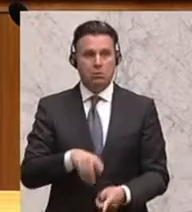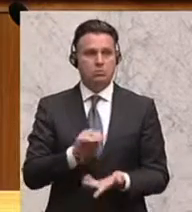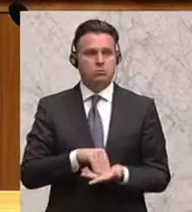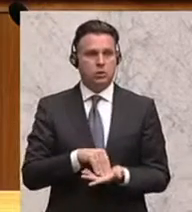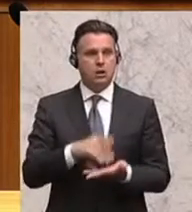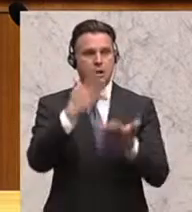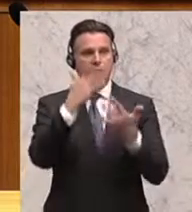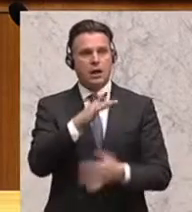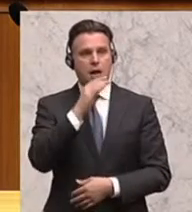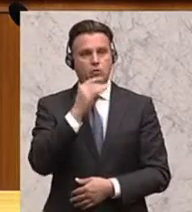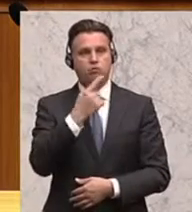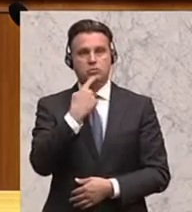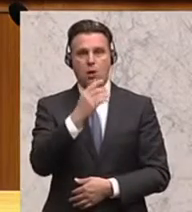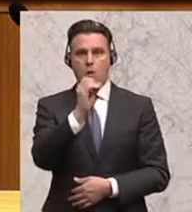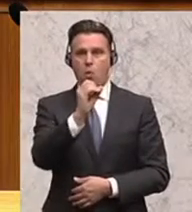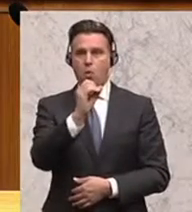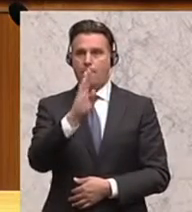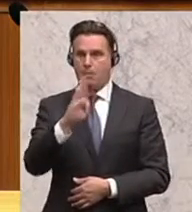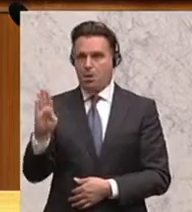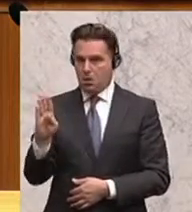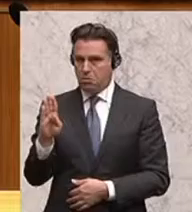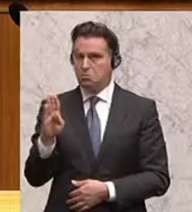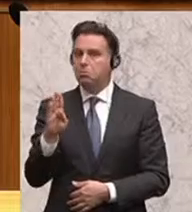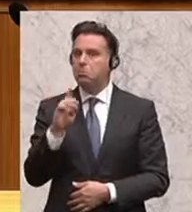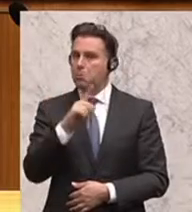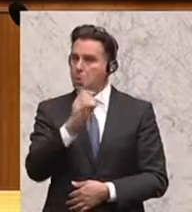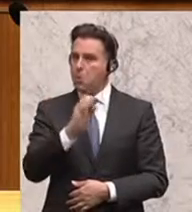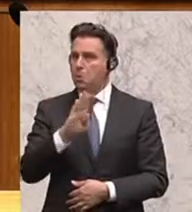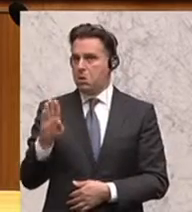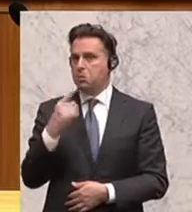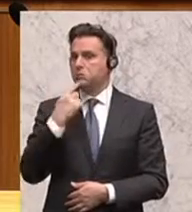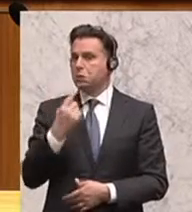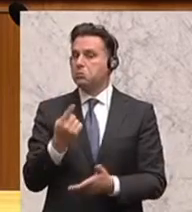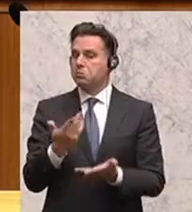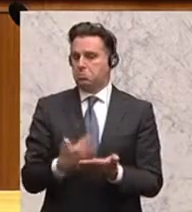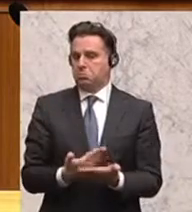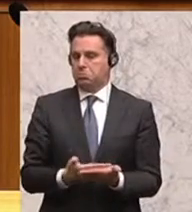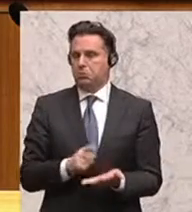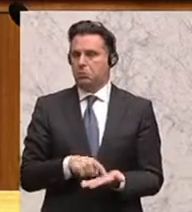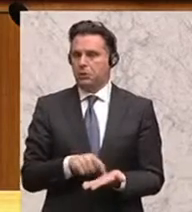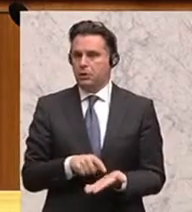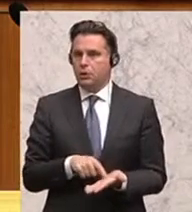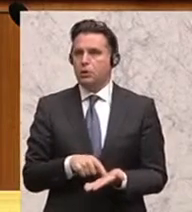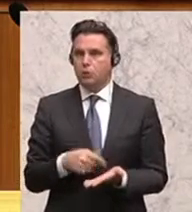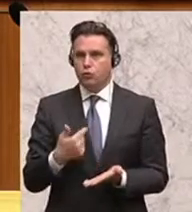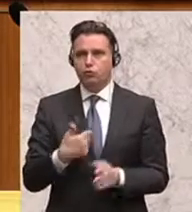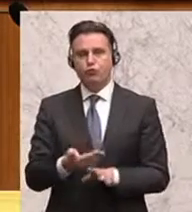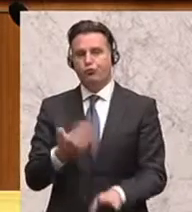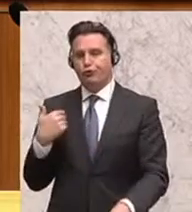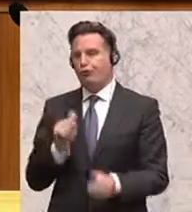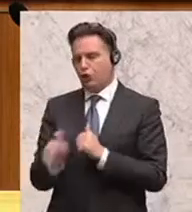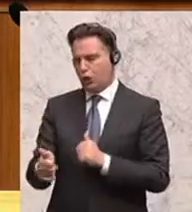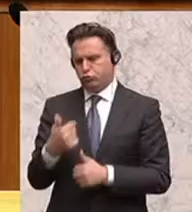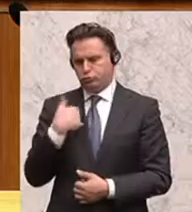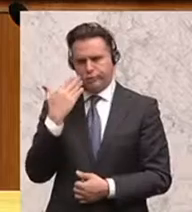rechnungshofberichts zu den öbb pensionen der bestätigt das was ich immer gesagt habe